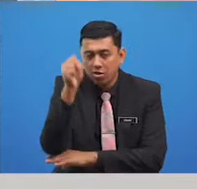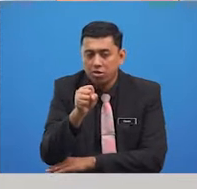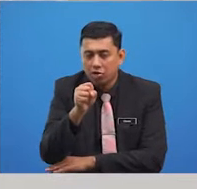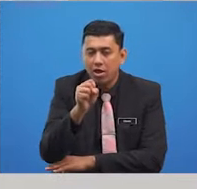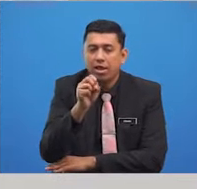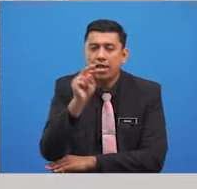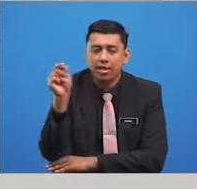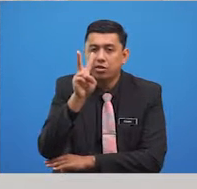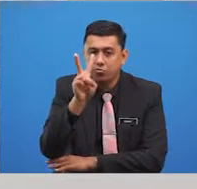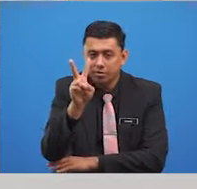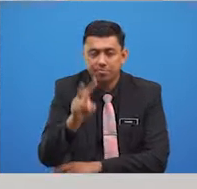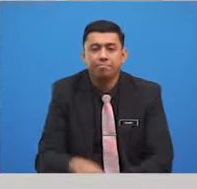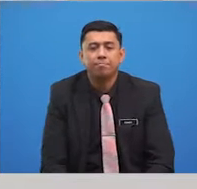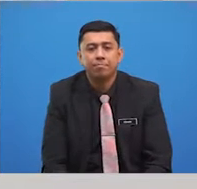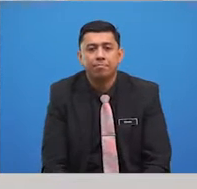Soalan kedua,